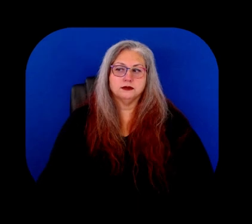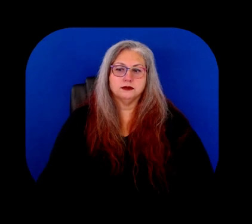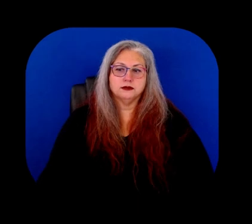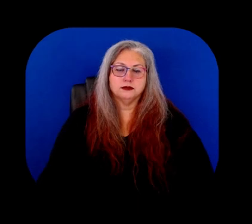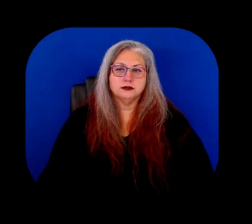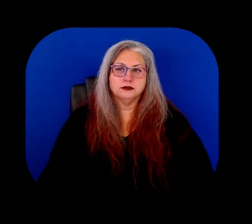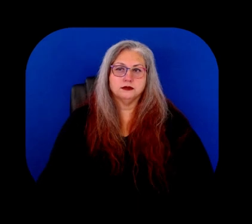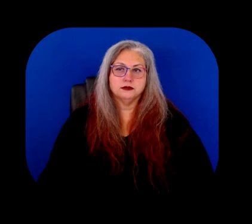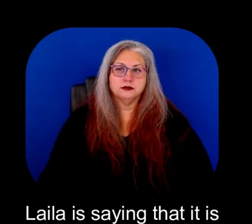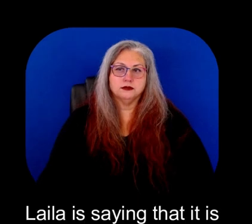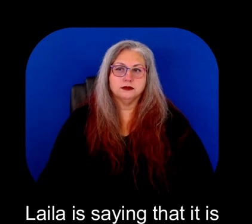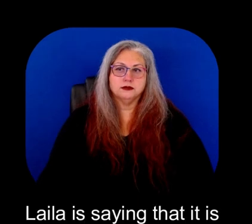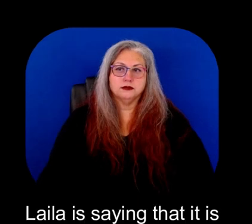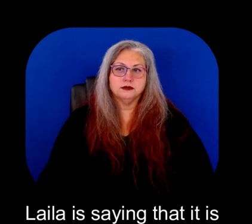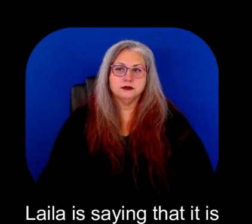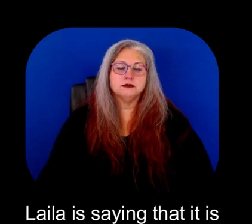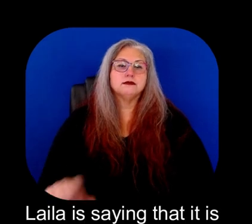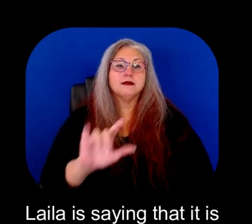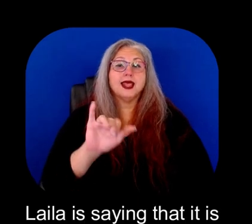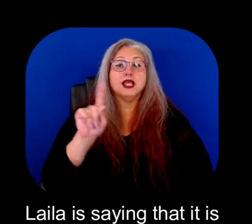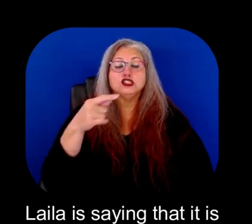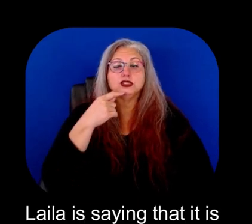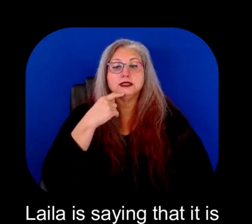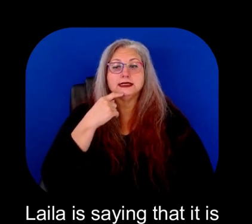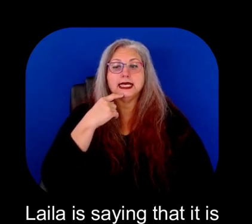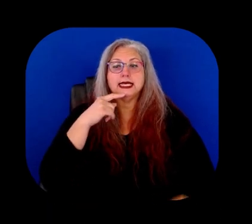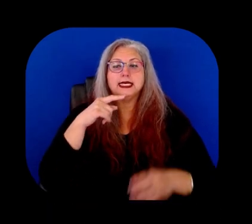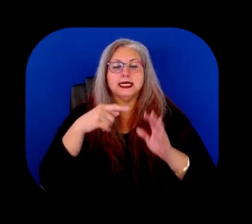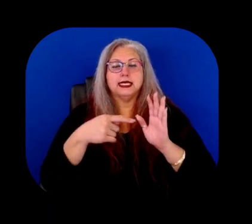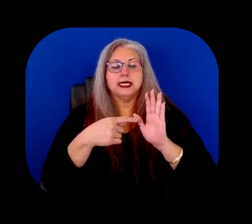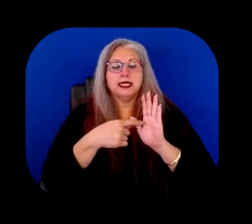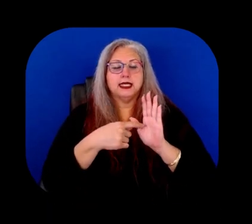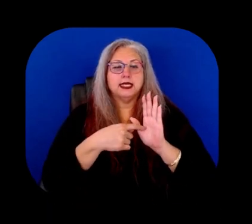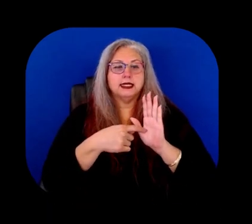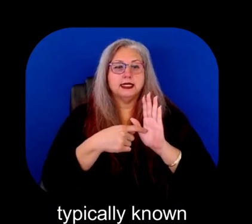الواقع. Leila is saying that it is